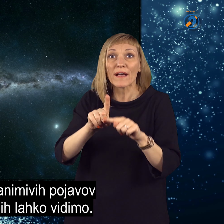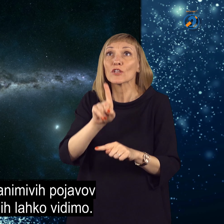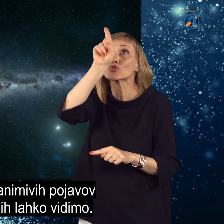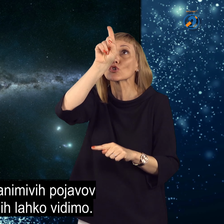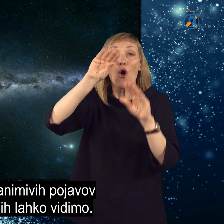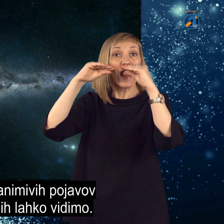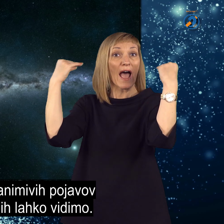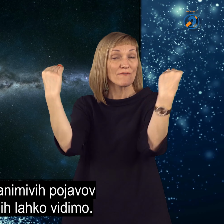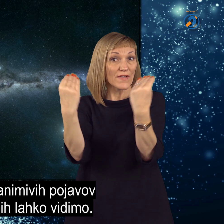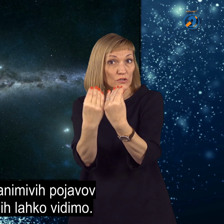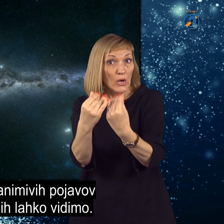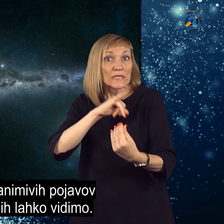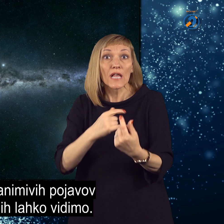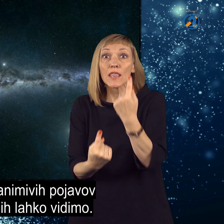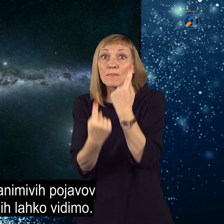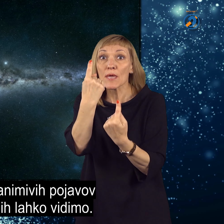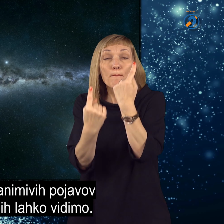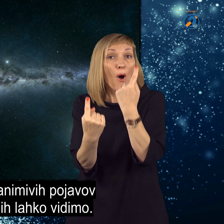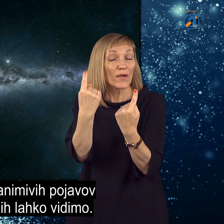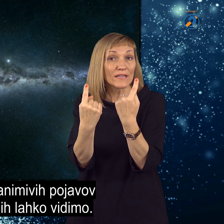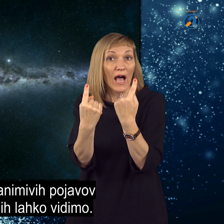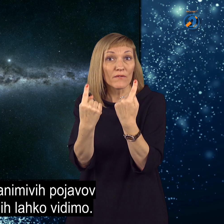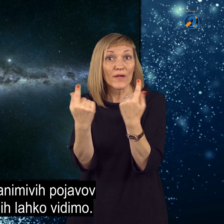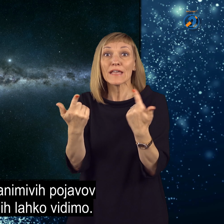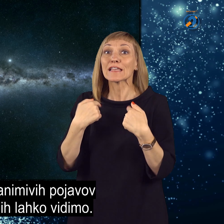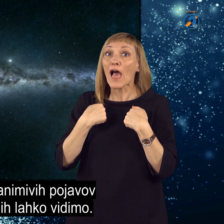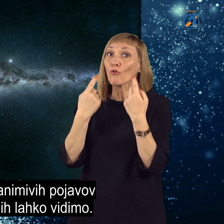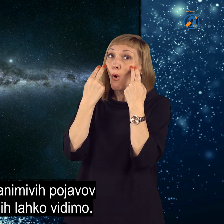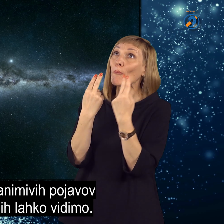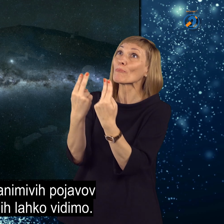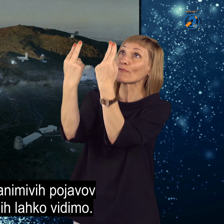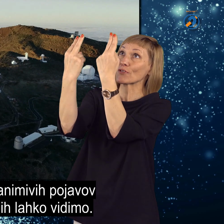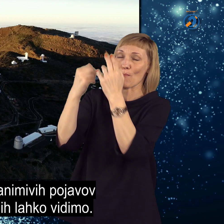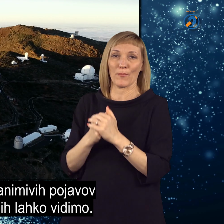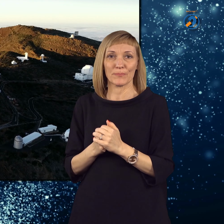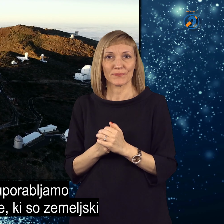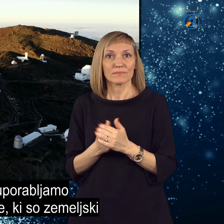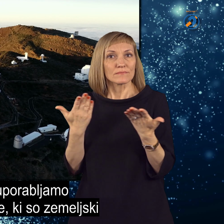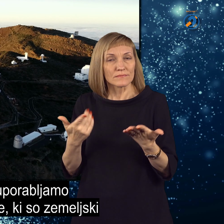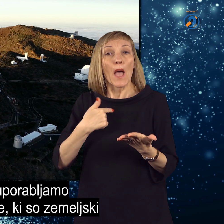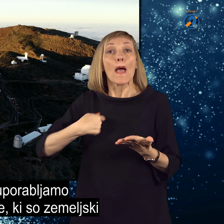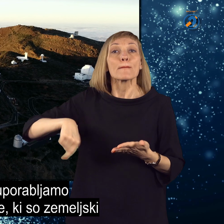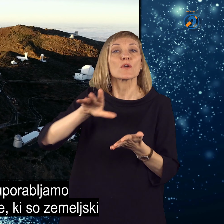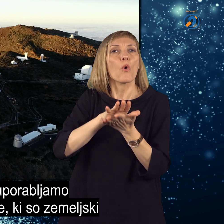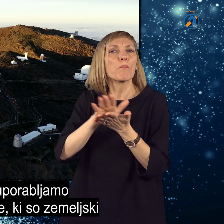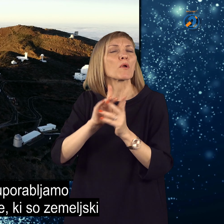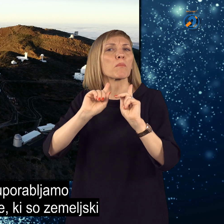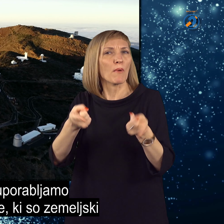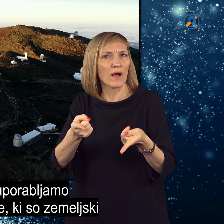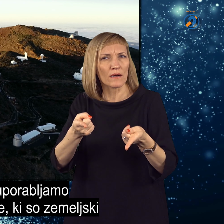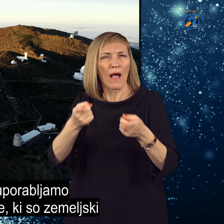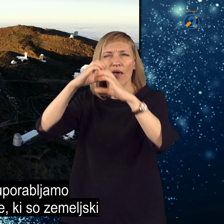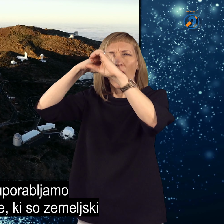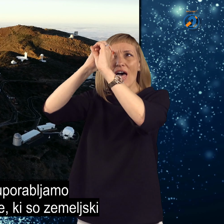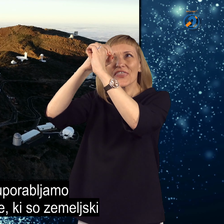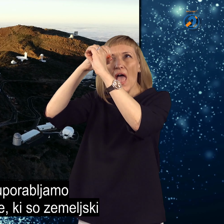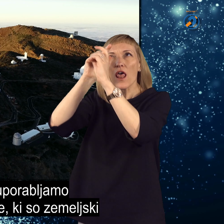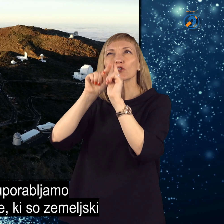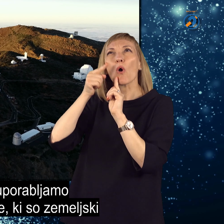v vesolju in zanimivih pojavov, ki jih lahko vidimo. Pri tem uporabljamo tako